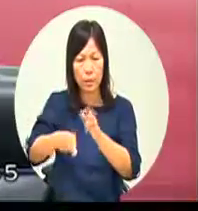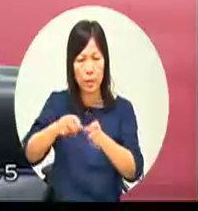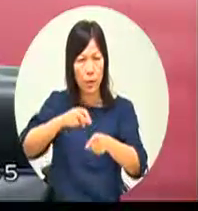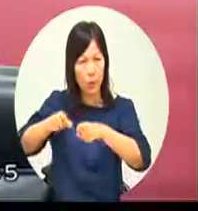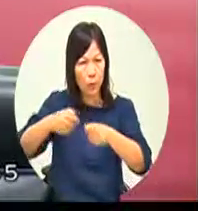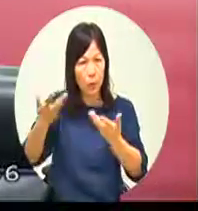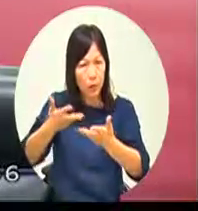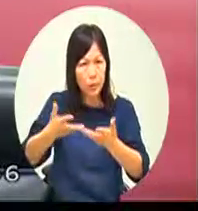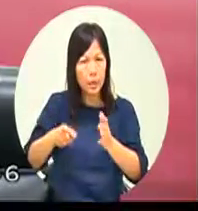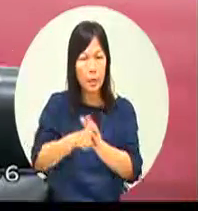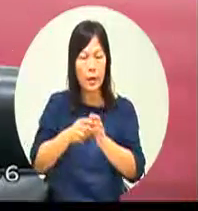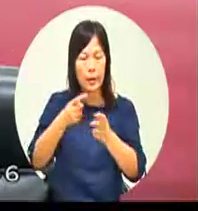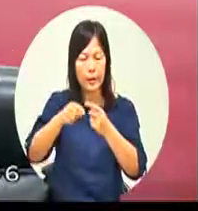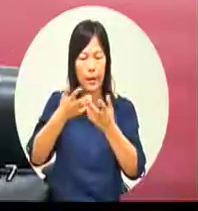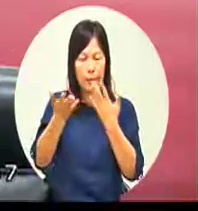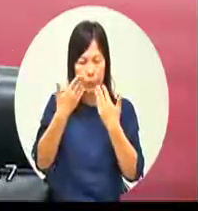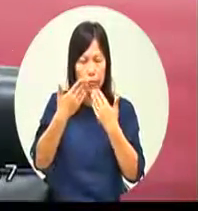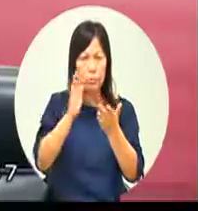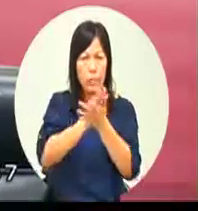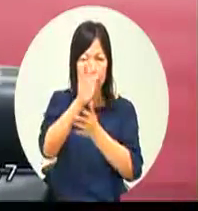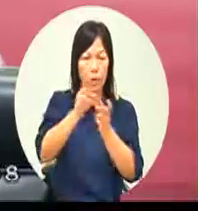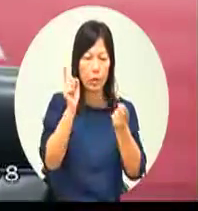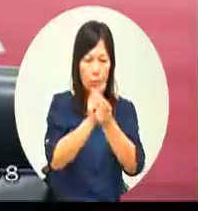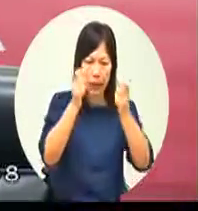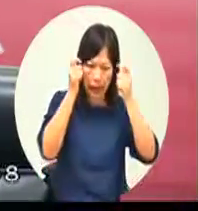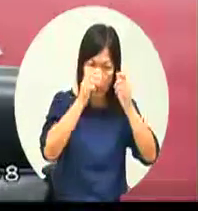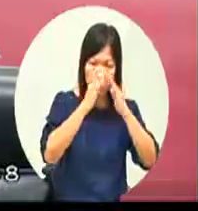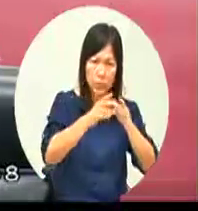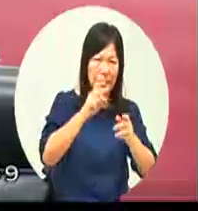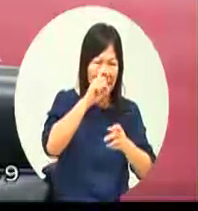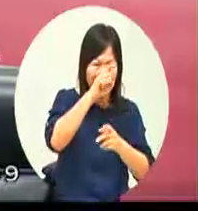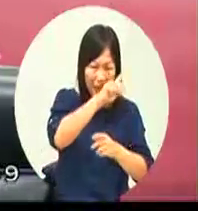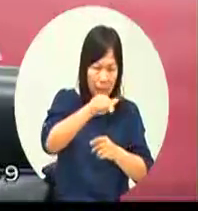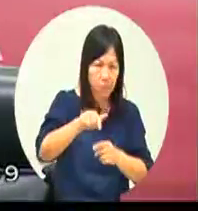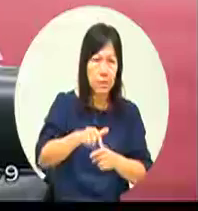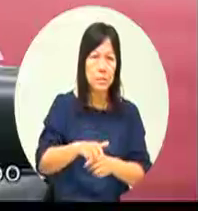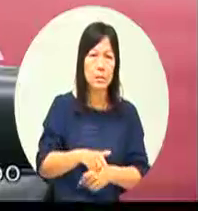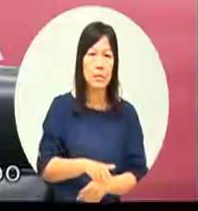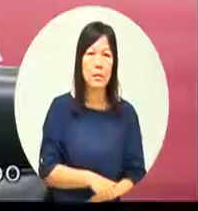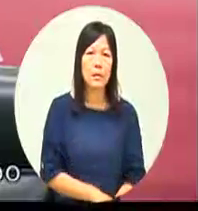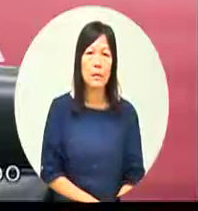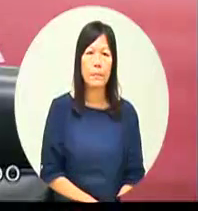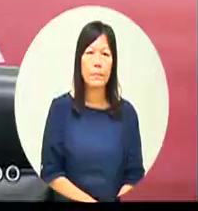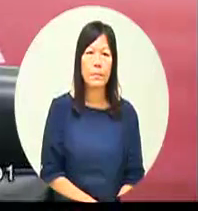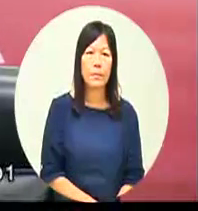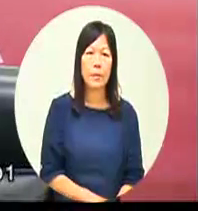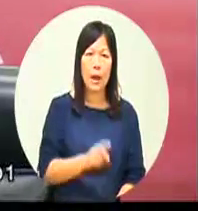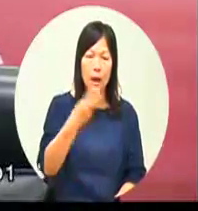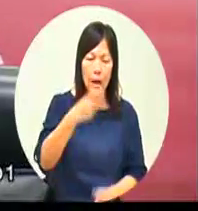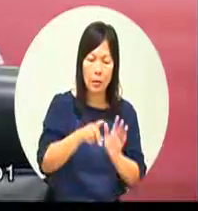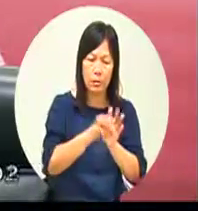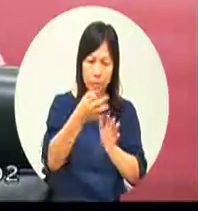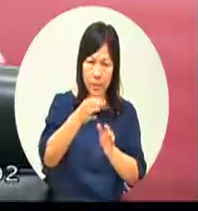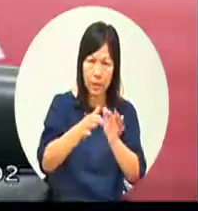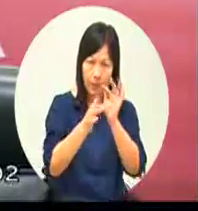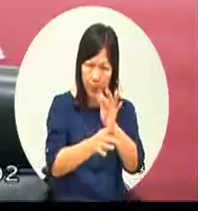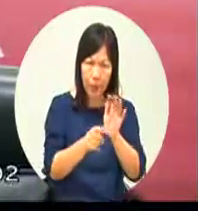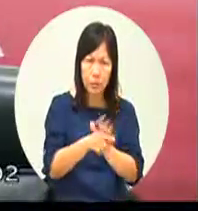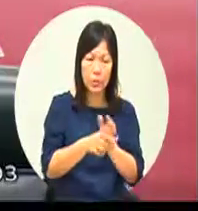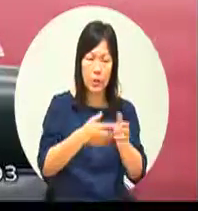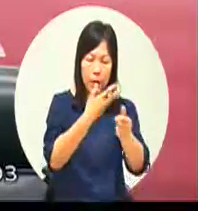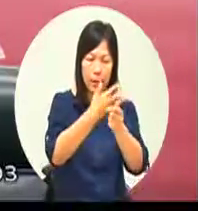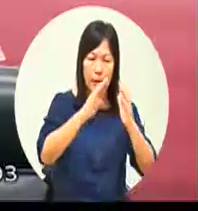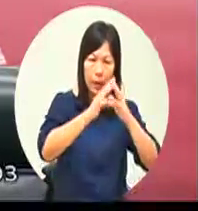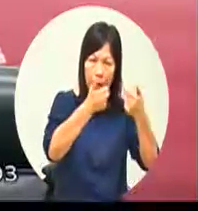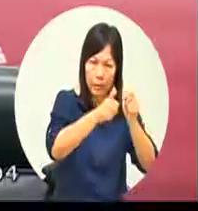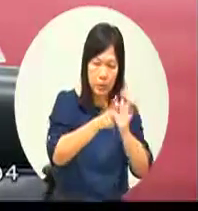们应该搞清楚，因为跟整个高雄市的垃圾，而且我们也希望你们的整个的收费标准哦，应该要送来议会，